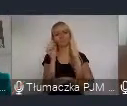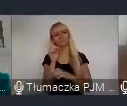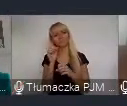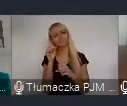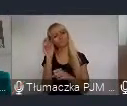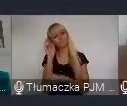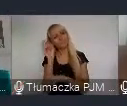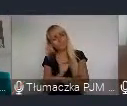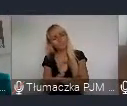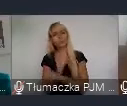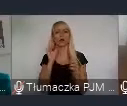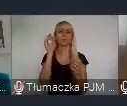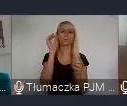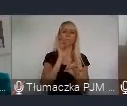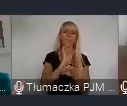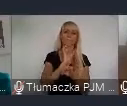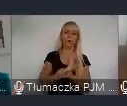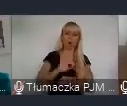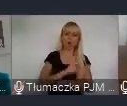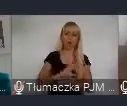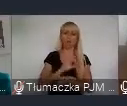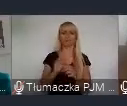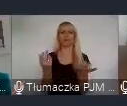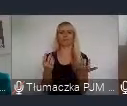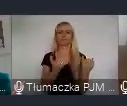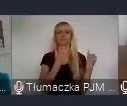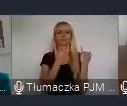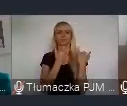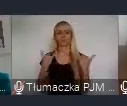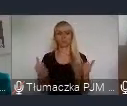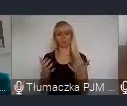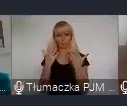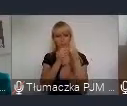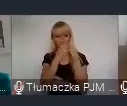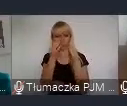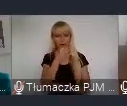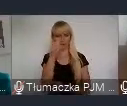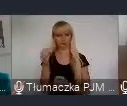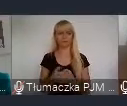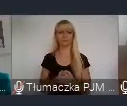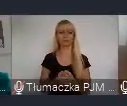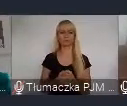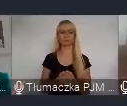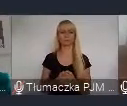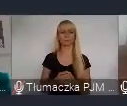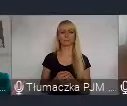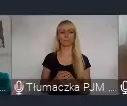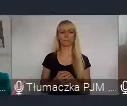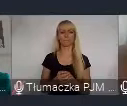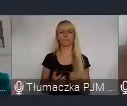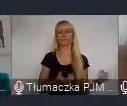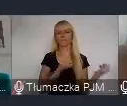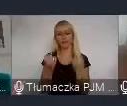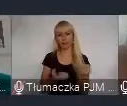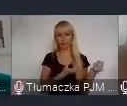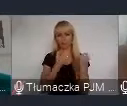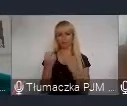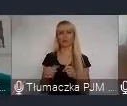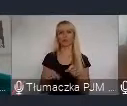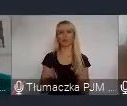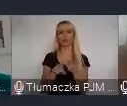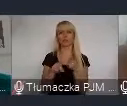transportowe, zakup taboru kolejowego do przewozów o charakterze regionalnym, czy też realizacja inwestycji drogowych niezbędnych do